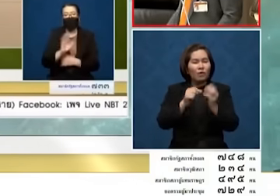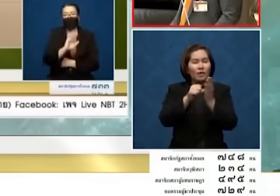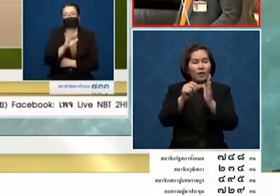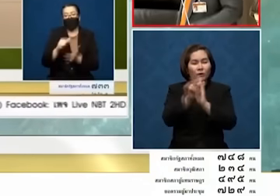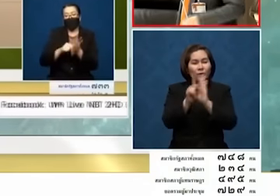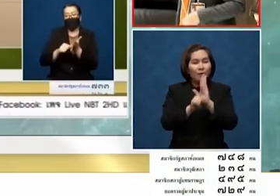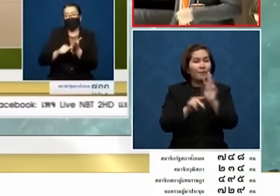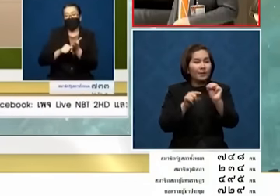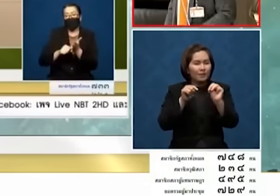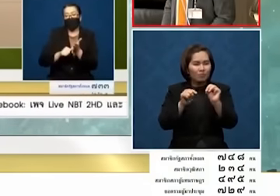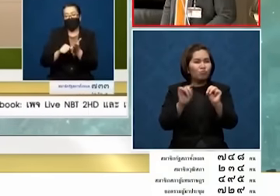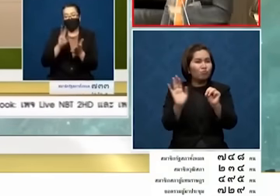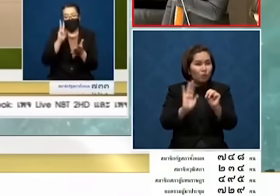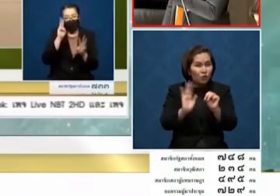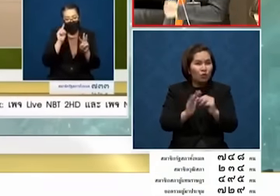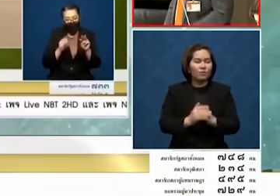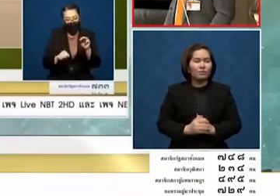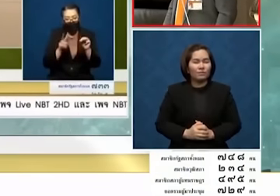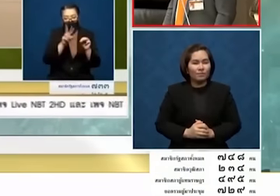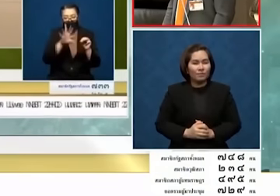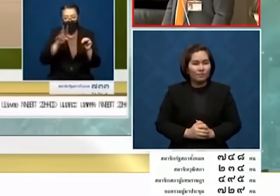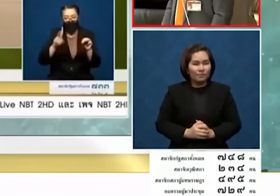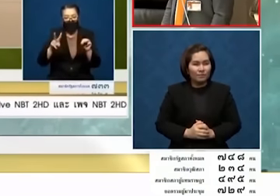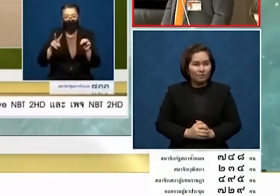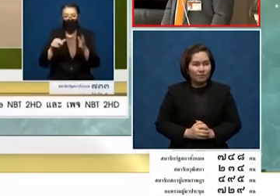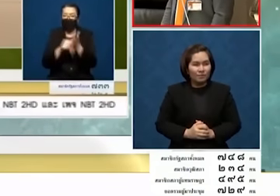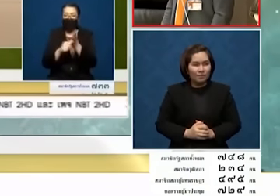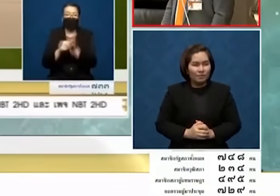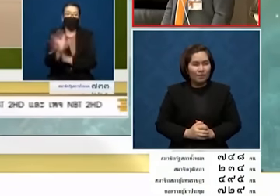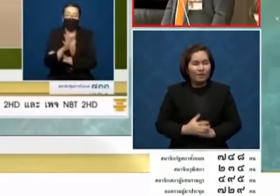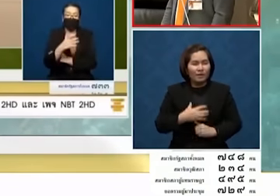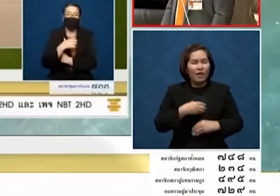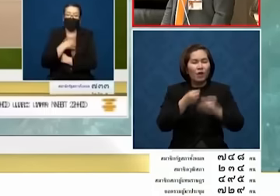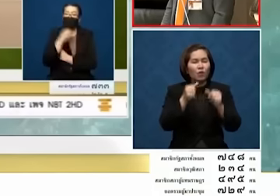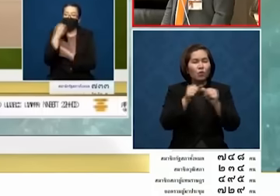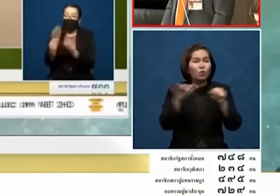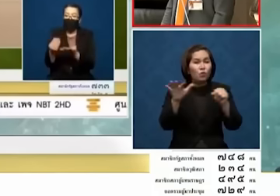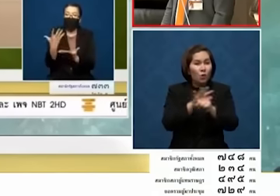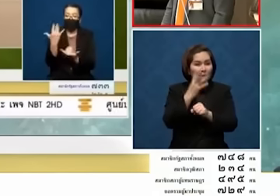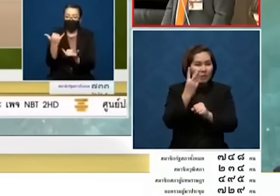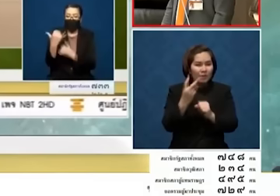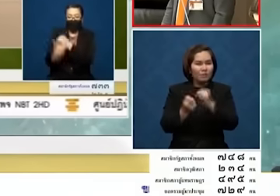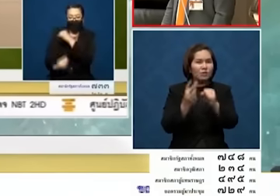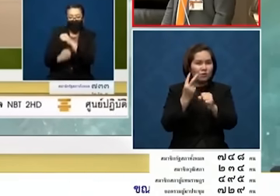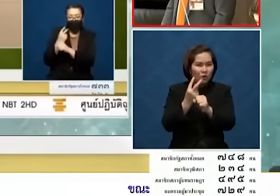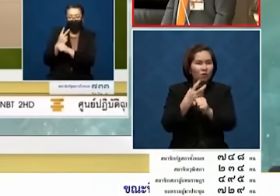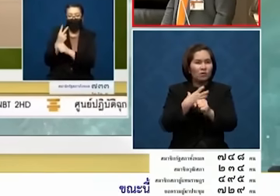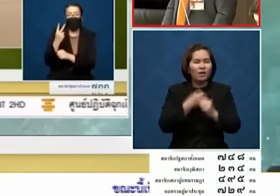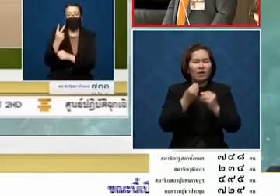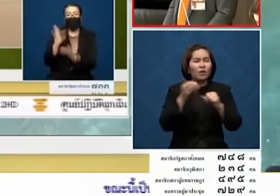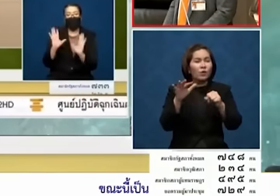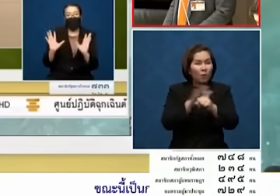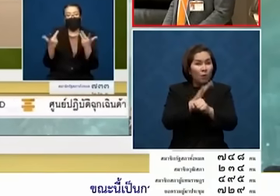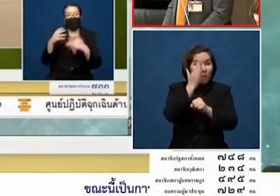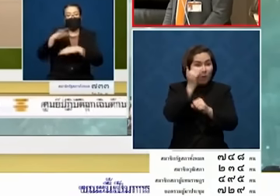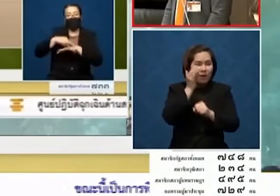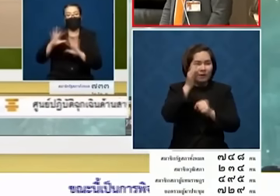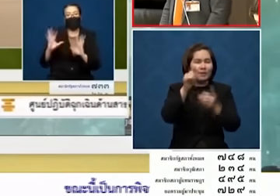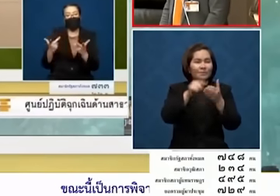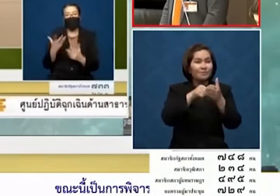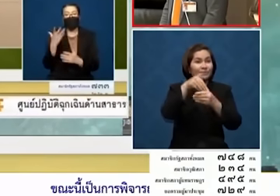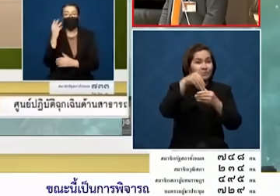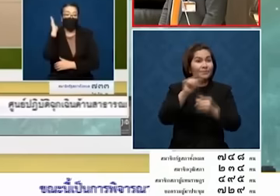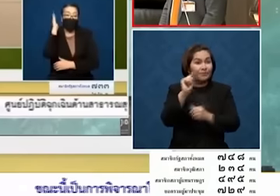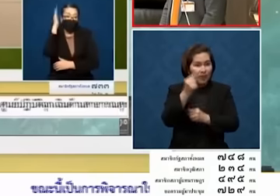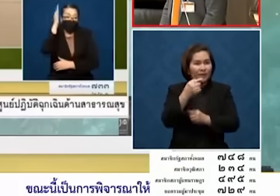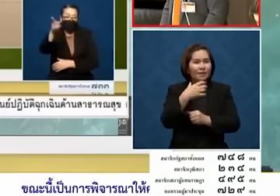ยครับถ้าท่านไปรวมมาเลยครับผมยังอยากเห็นท่านอยู่ครบเทอมอีก2ปีข้างหน้าเลือกตั้งครั้งหน้าท่านไปรวมกัน